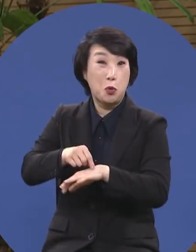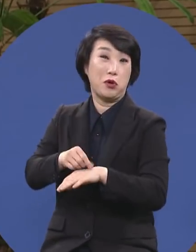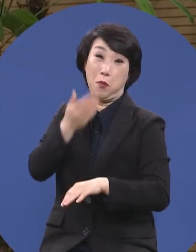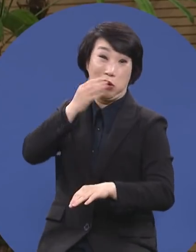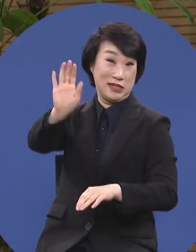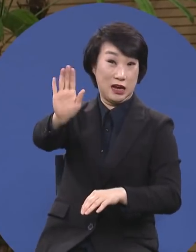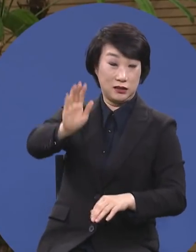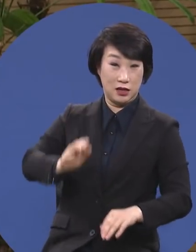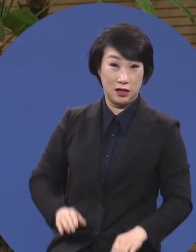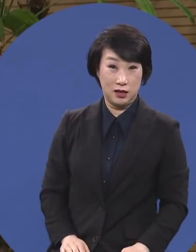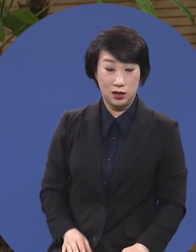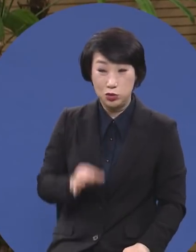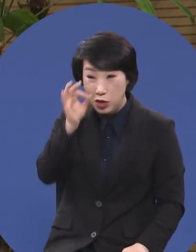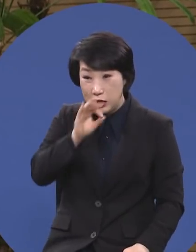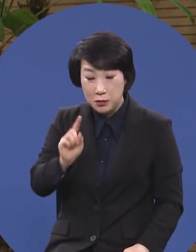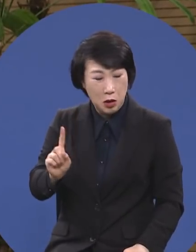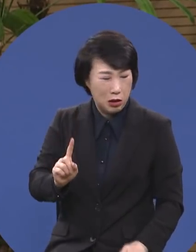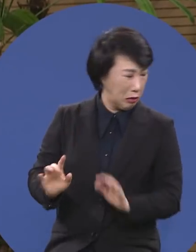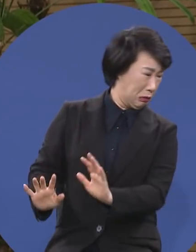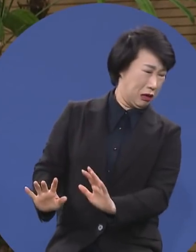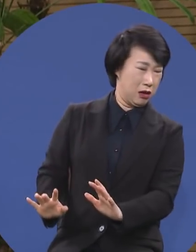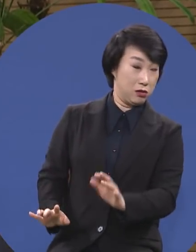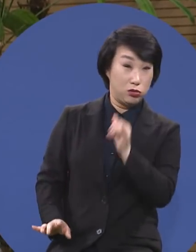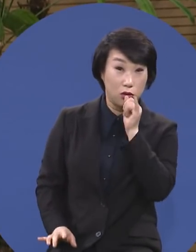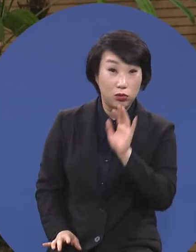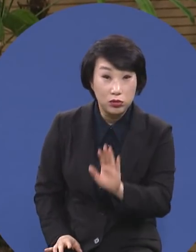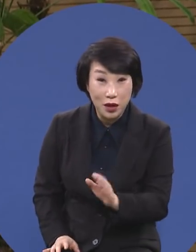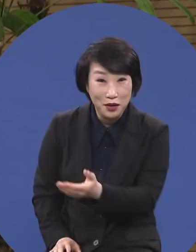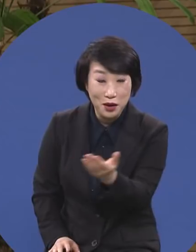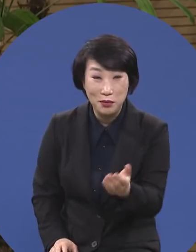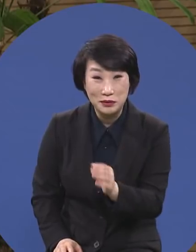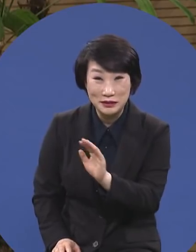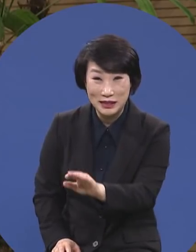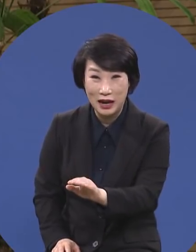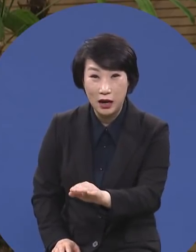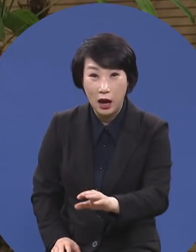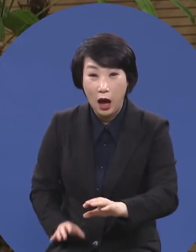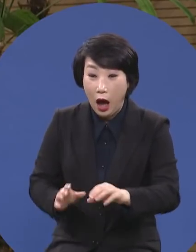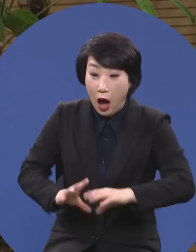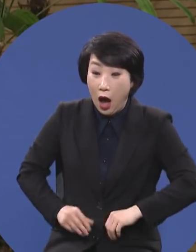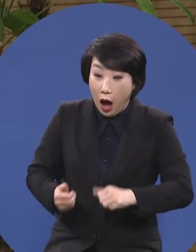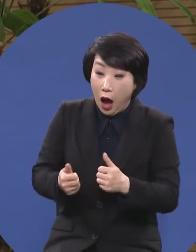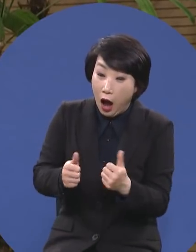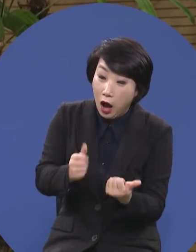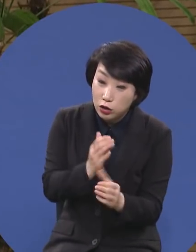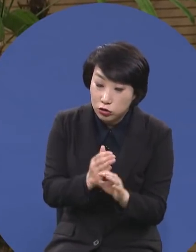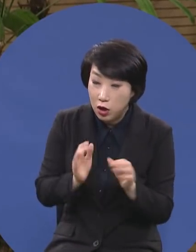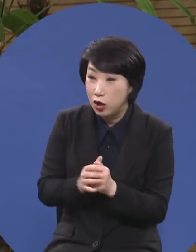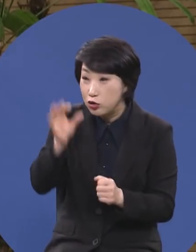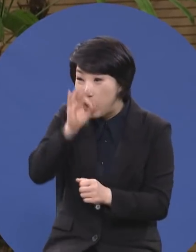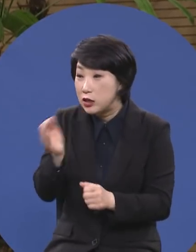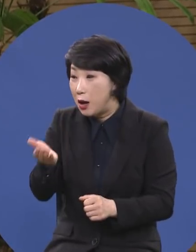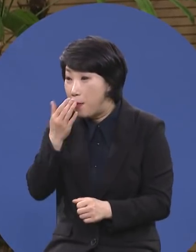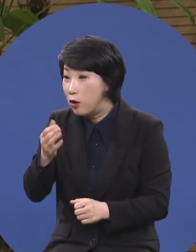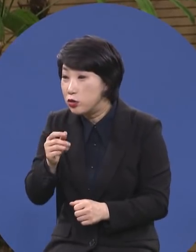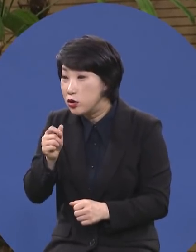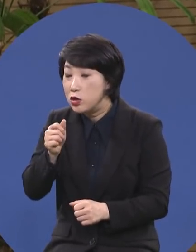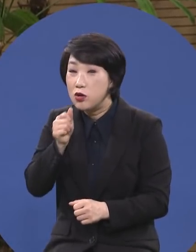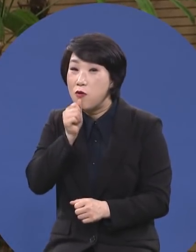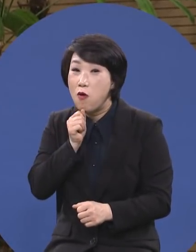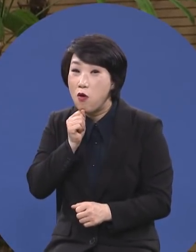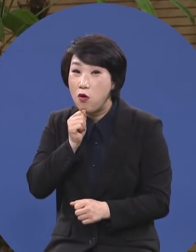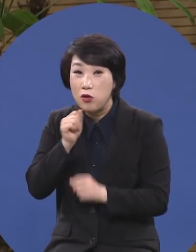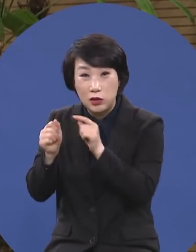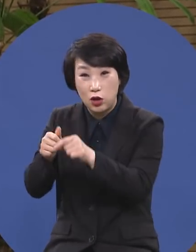고기도 안 먹고 돼지는 쳐다보도 않는데 얼마나 죽겠으면 돼지가 먹는 쥐엄 열매라도